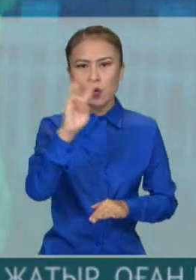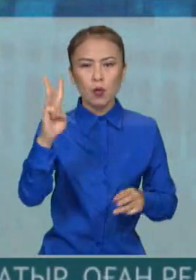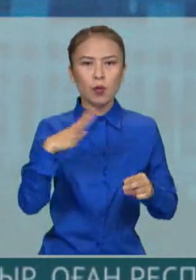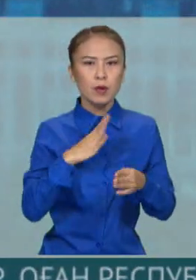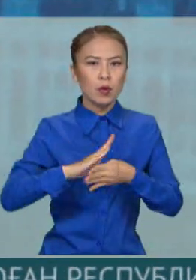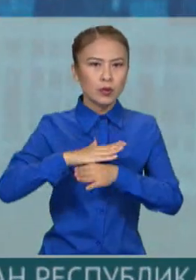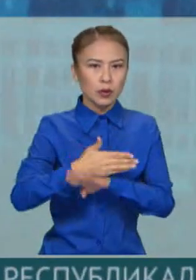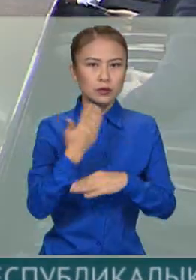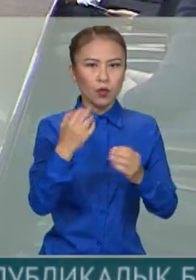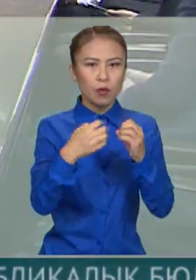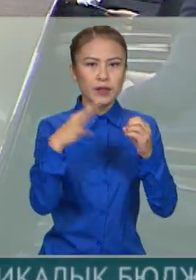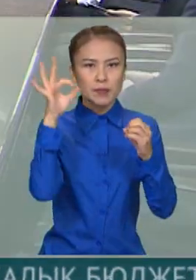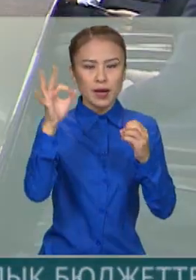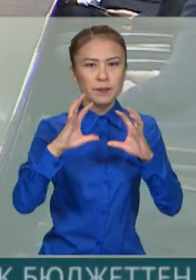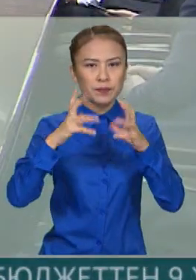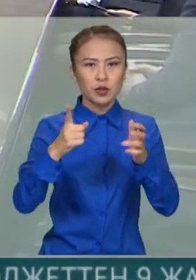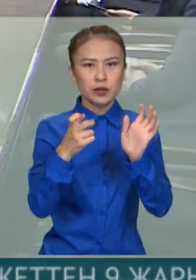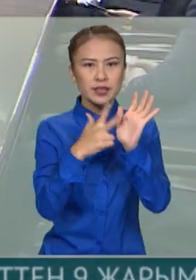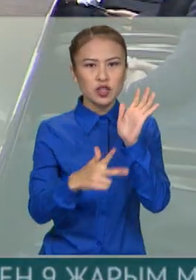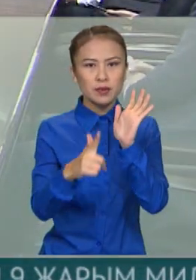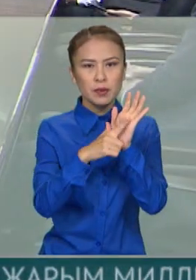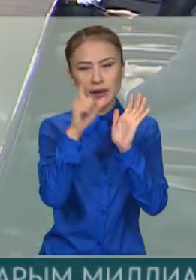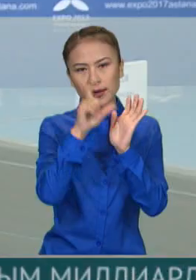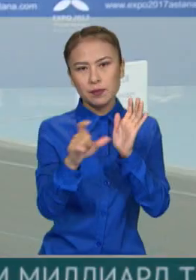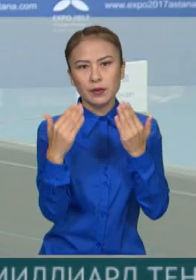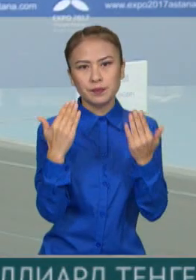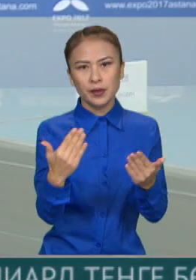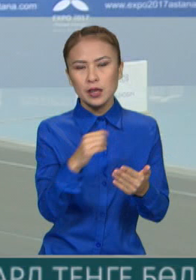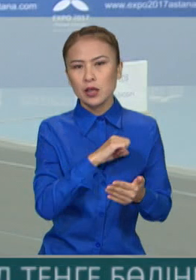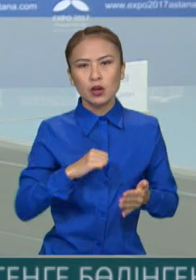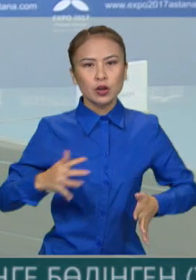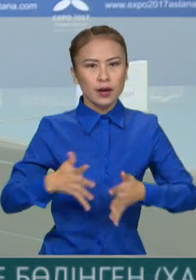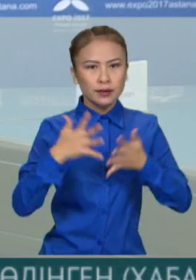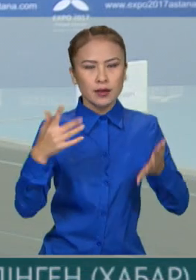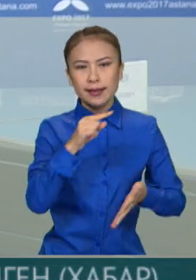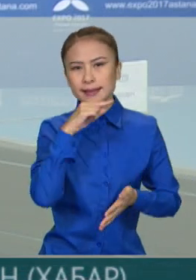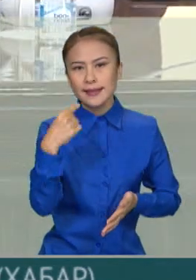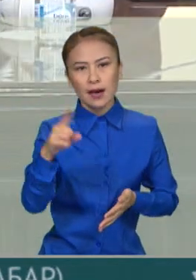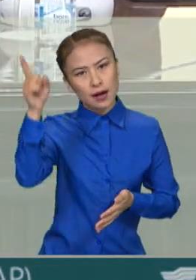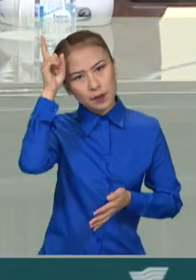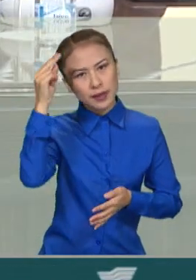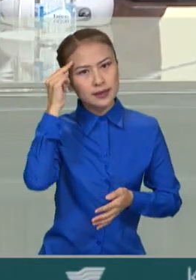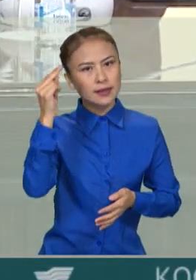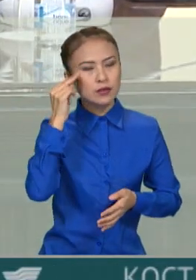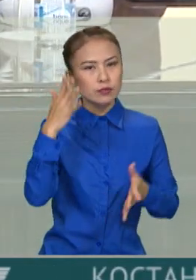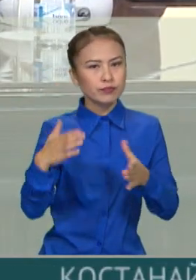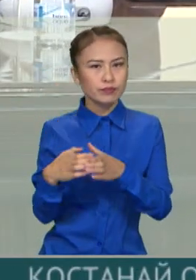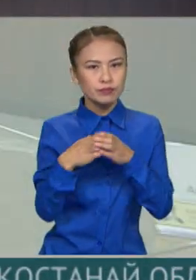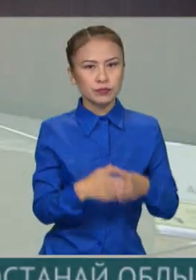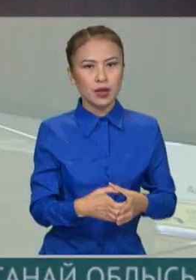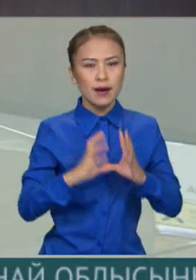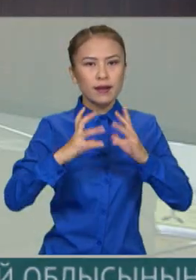миллион қонақ келсе, соның 15% әлемнің 187 елінің азаматтары. Ең үлкен ағын Ресей, Германия, Қытай елдеріне